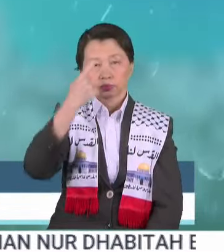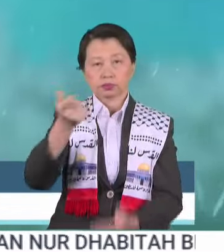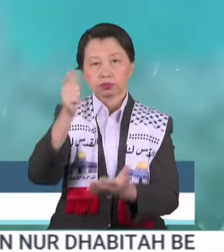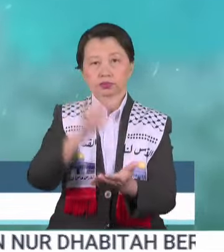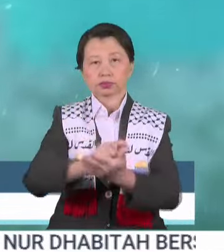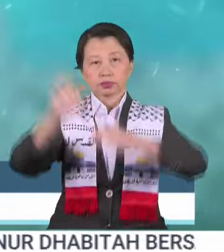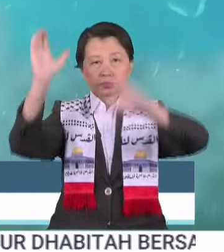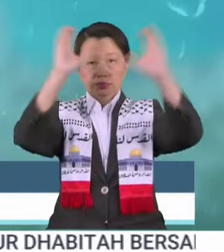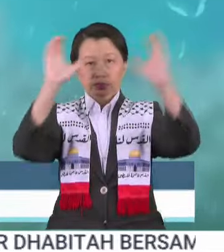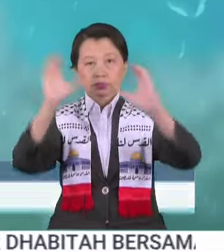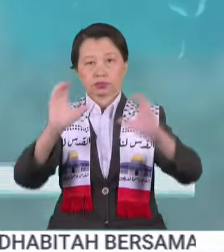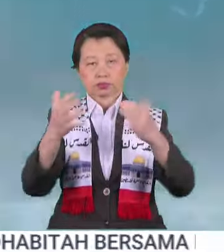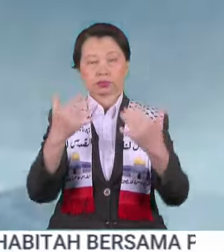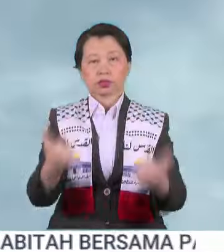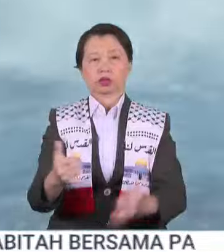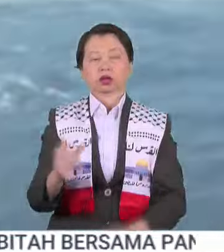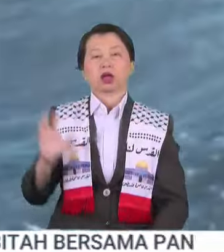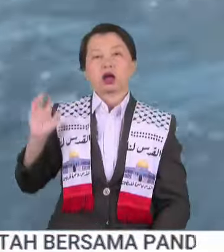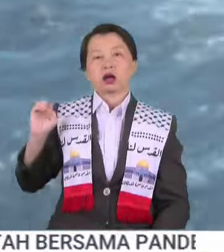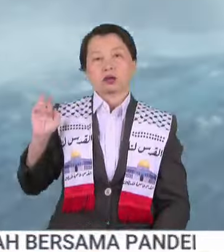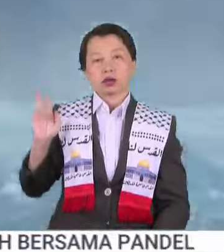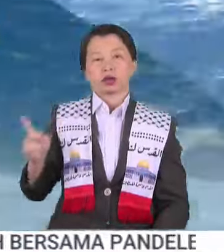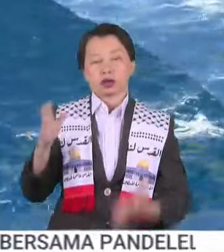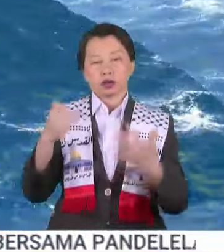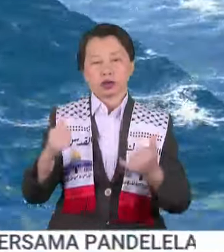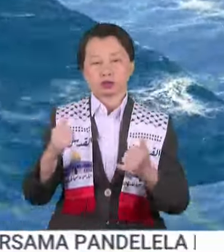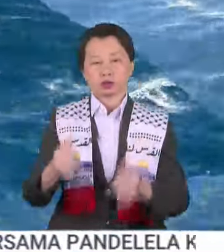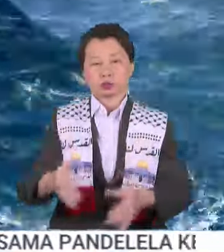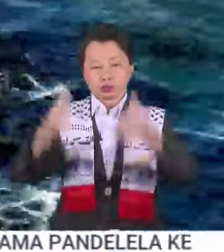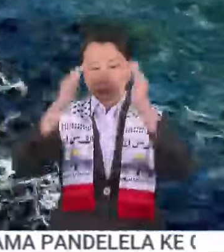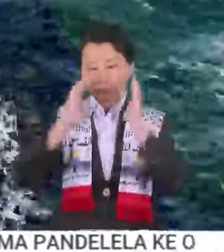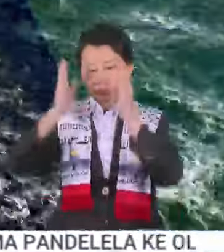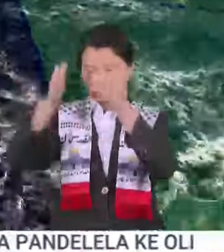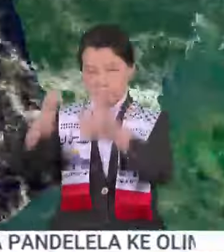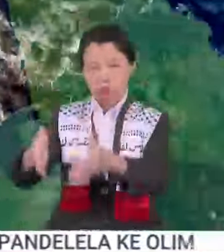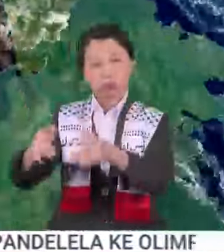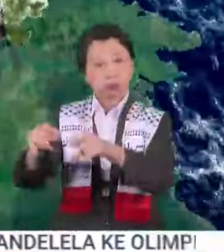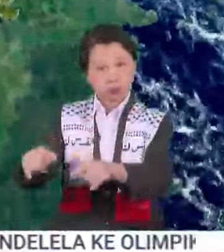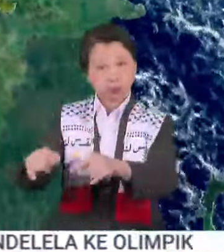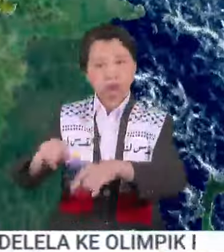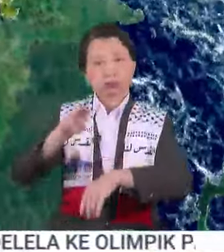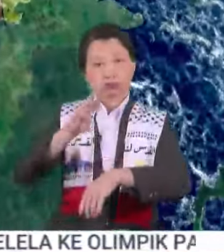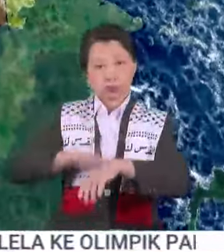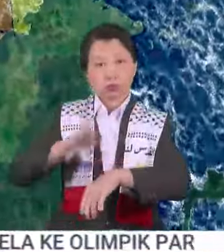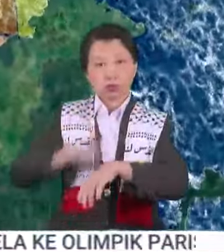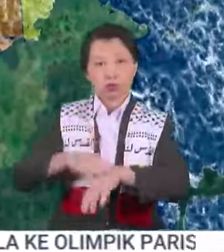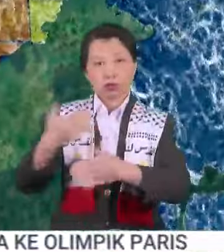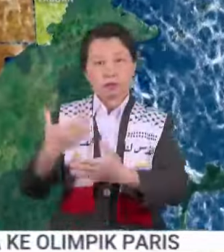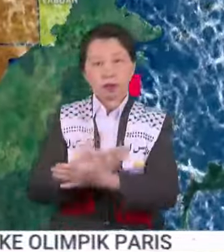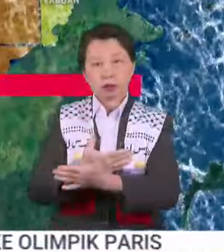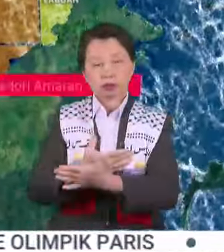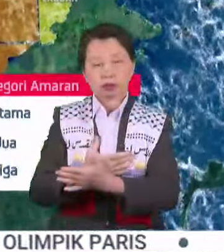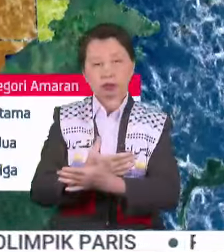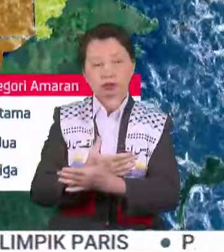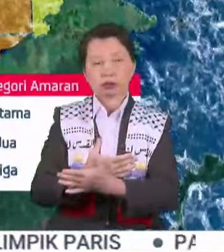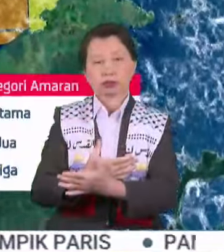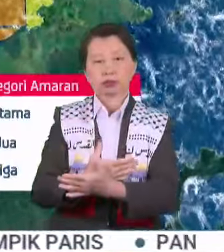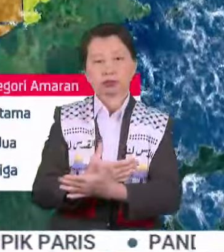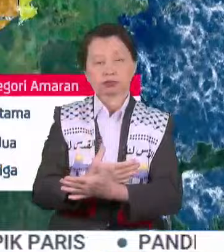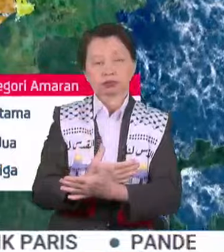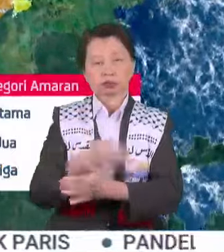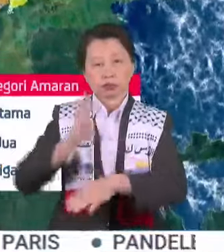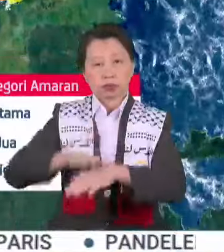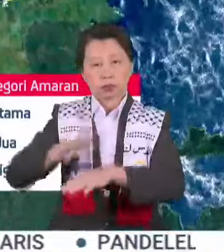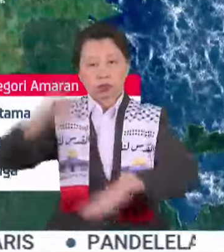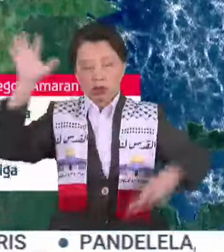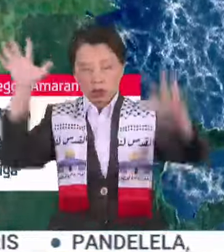laporan cuaca terkini. Baik, kita mulakan dengan memberi penumpuan kepada amaran yang baru saja dikeluarkan, iaitu